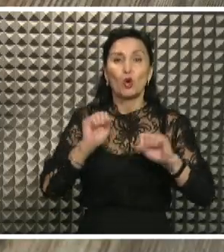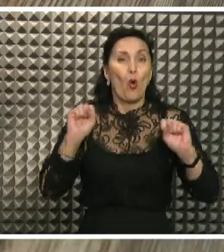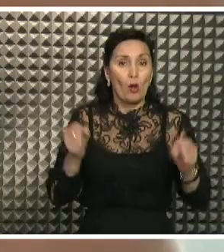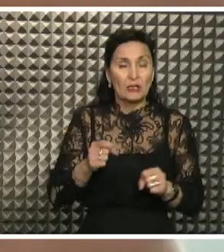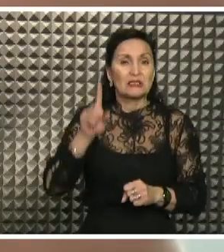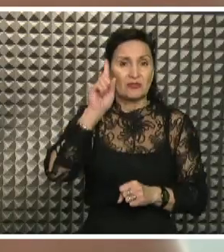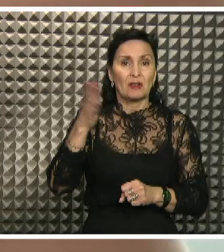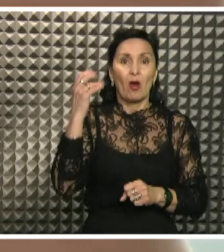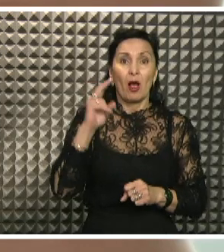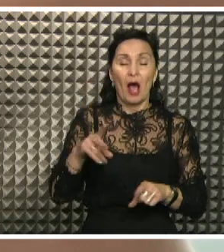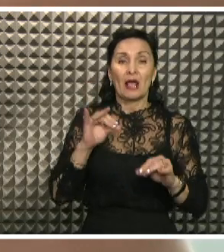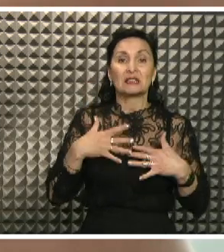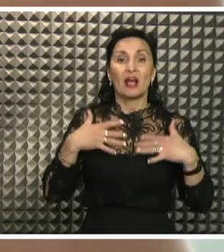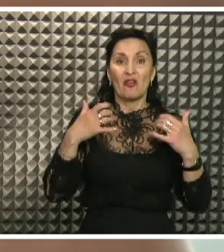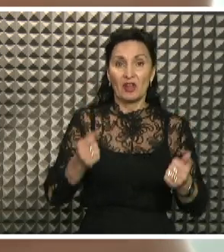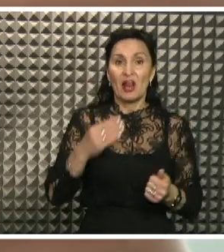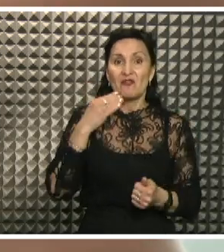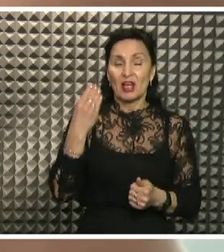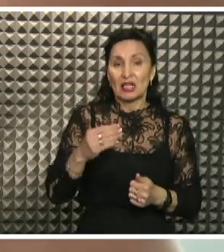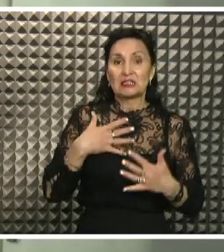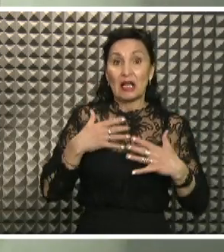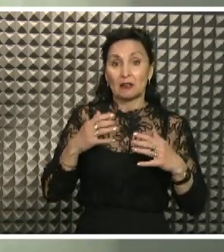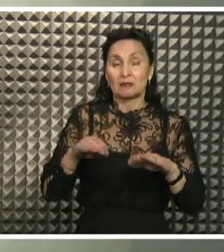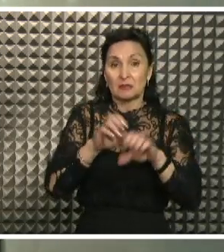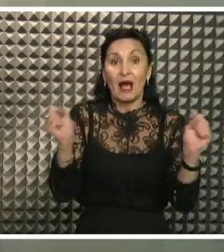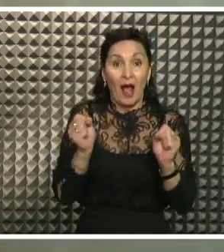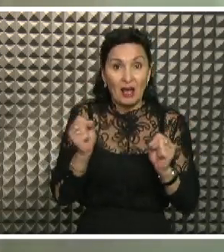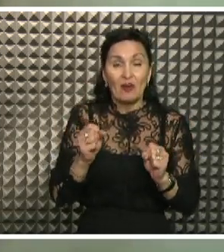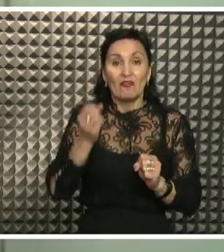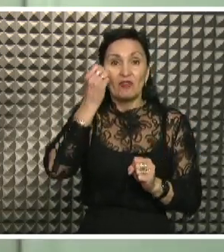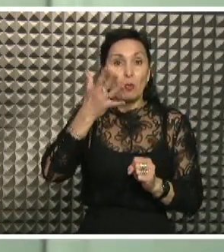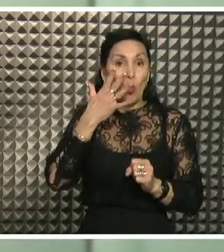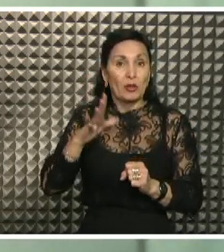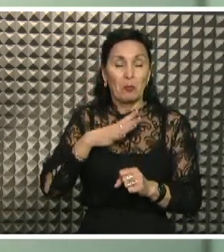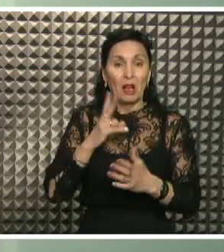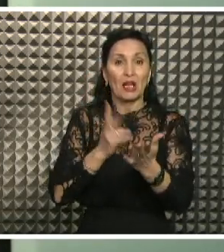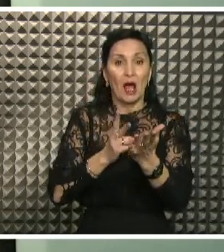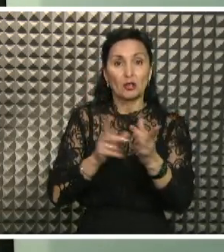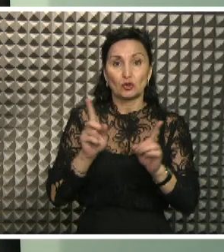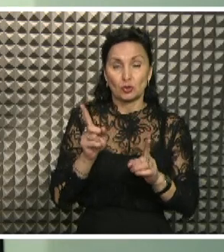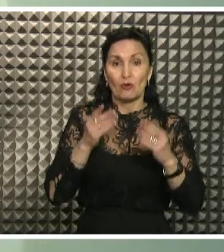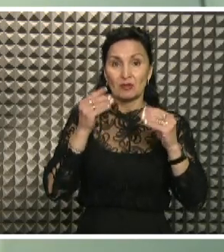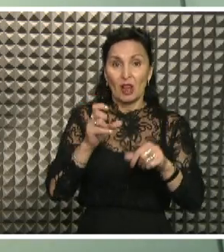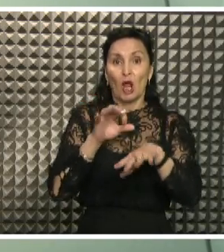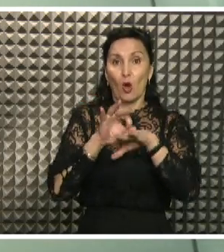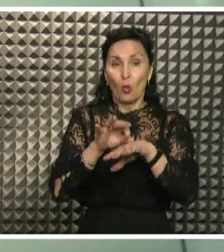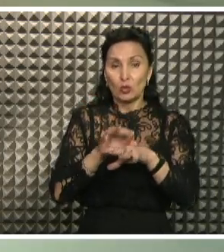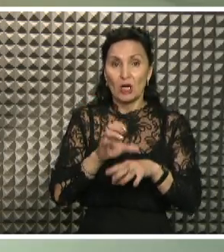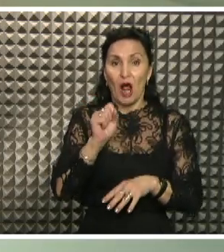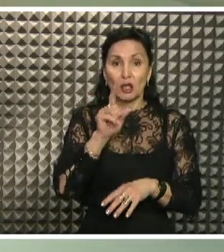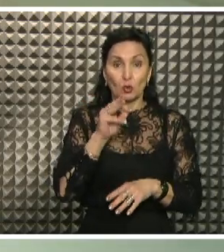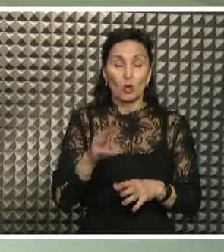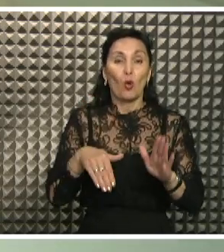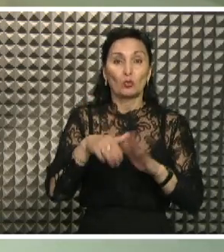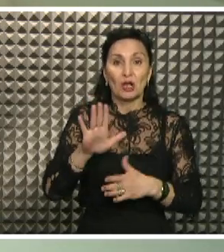давно, точно так же, как и об оздоровительных эффектах закаливания. В Японии впервые было доказано научным путем, что воздействие на кожу смеси азота